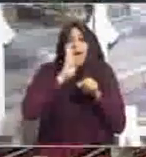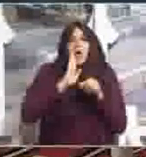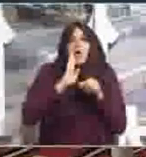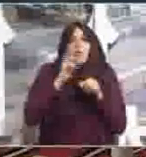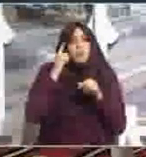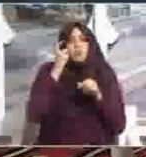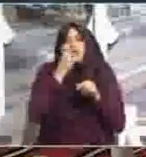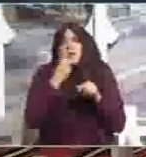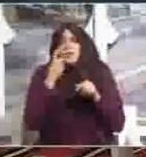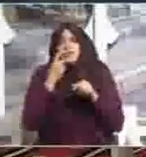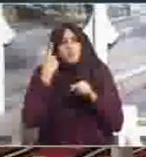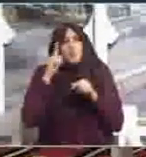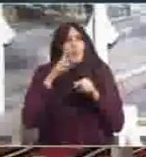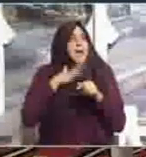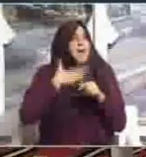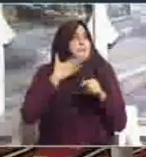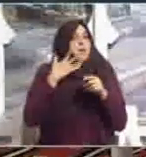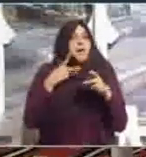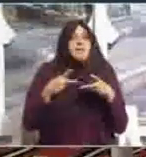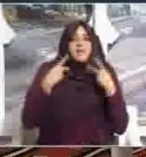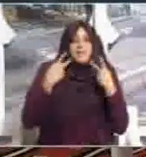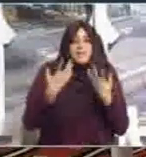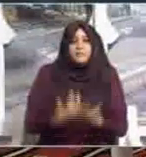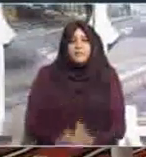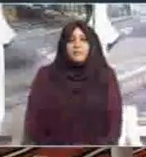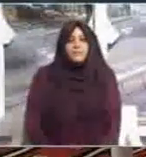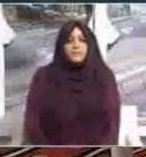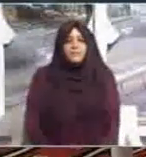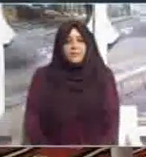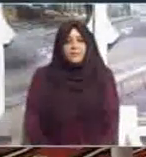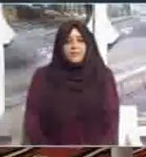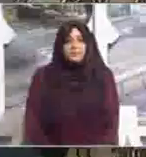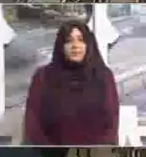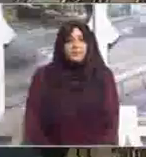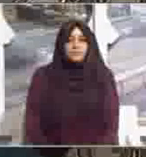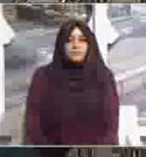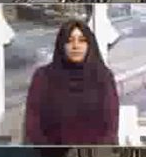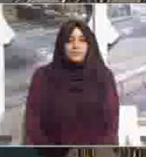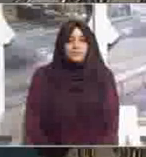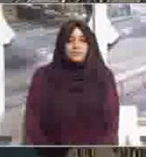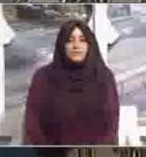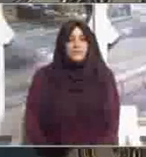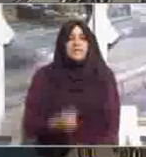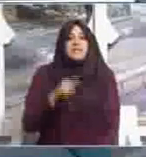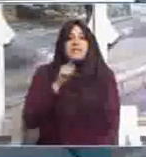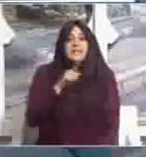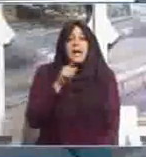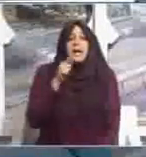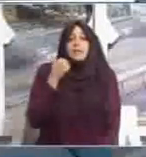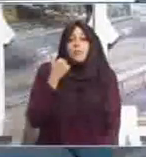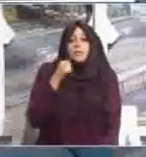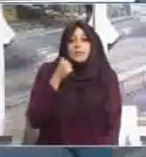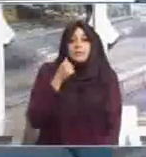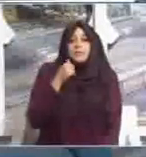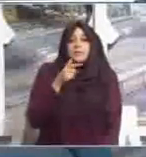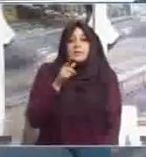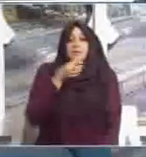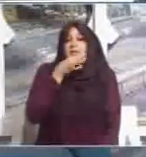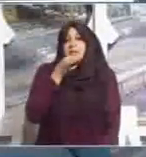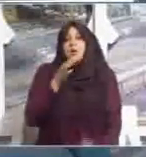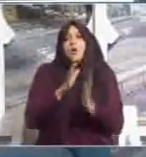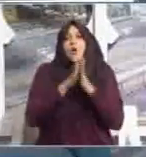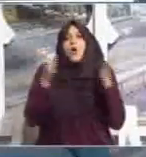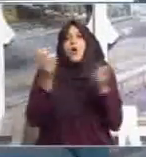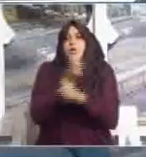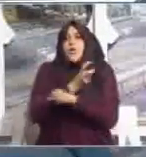بسبب الغيره بسبب كذا حب الدنيا كما تفضلت انت الى غيره. علاش يعني هذه احتمالا على بالك راي في خطر عظيم لما